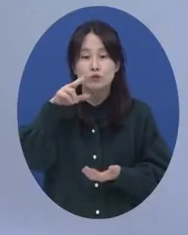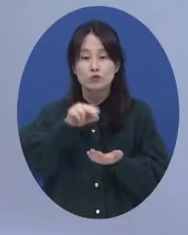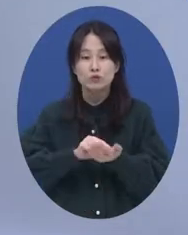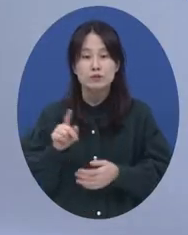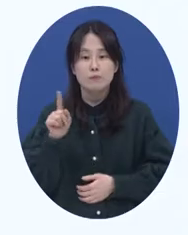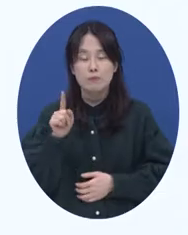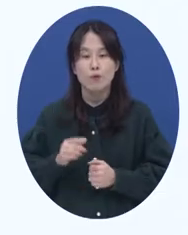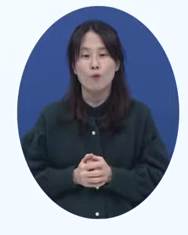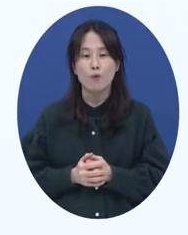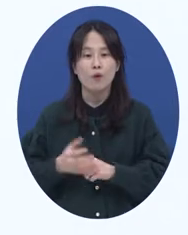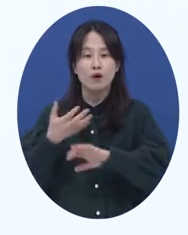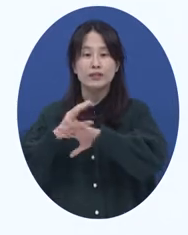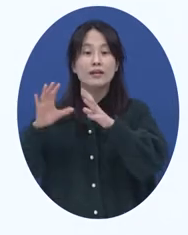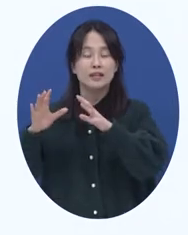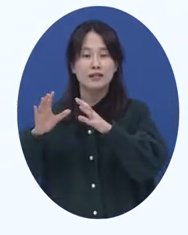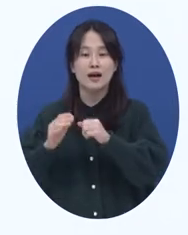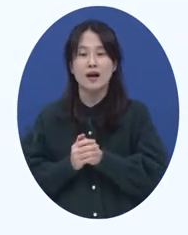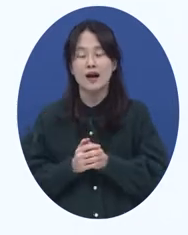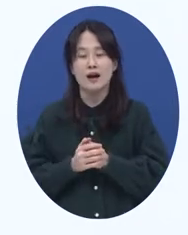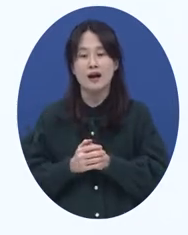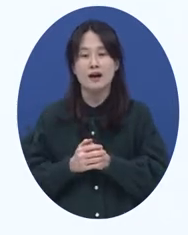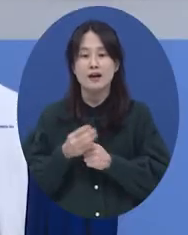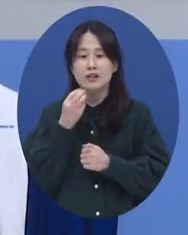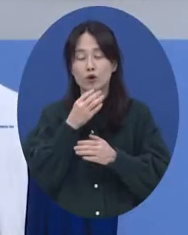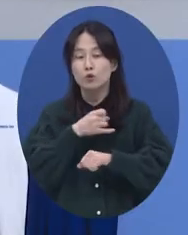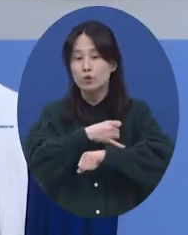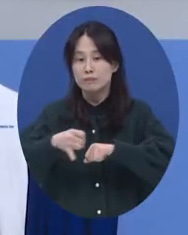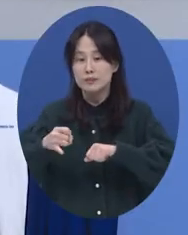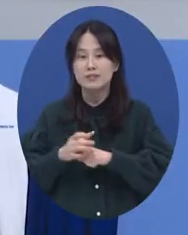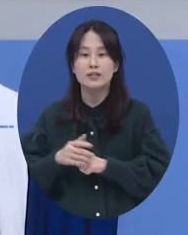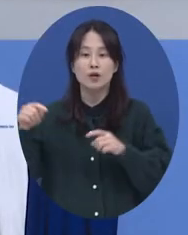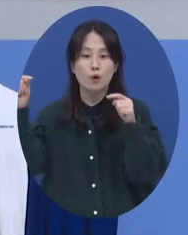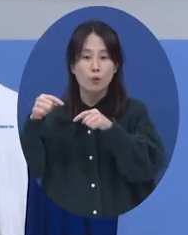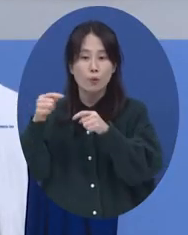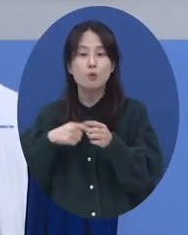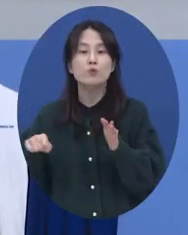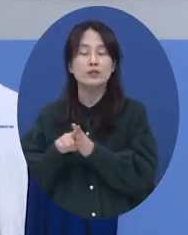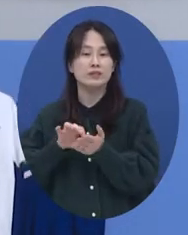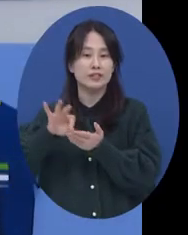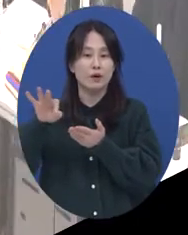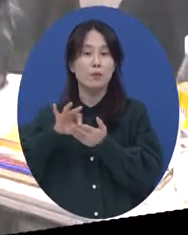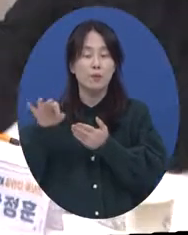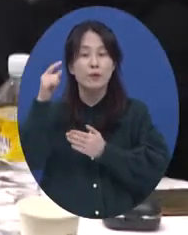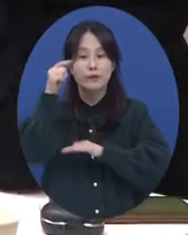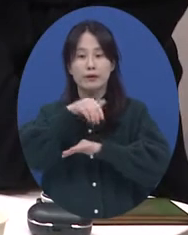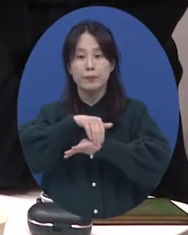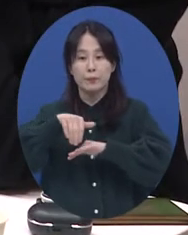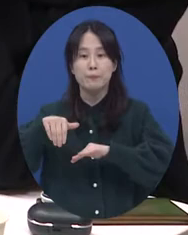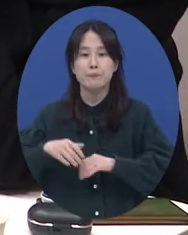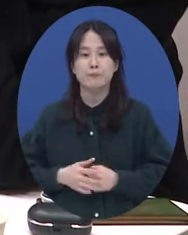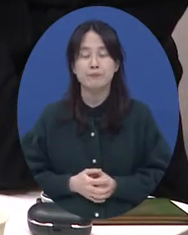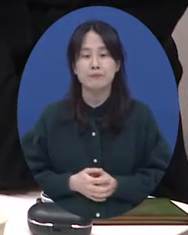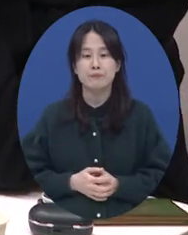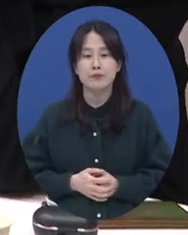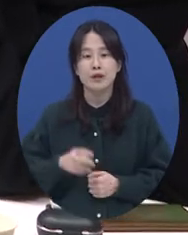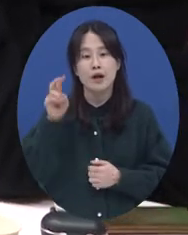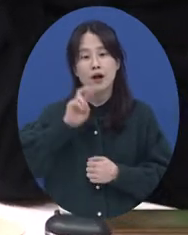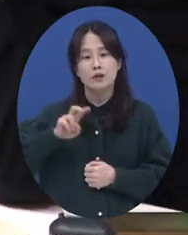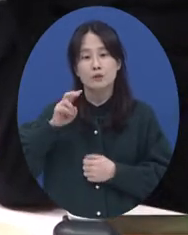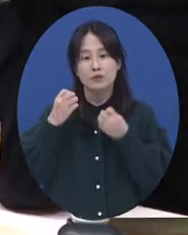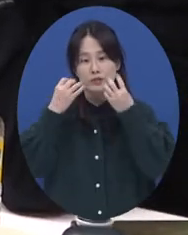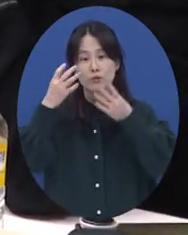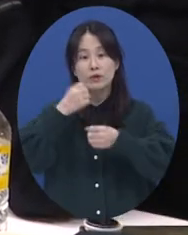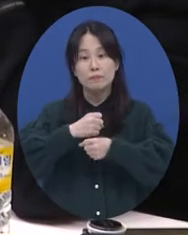특히 대외 경기도 이미지 제고를 위한 해외 마케팅 등에 사용될 계획입니다. 경기도 노래도